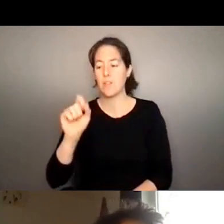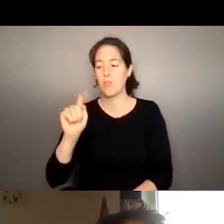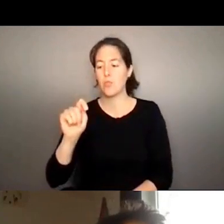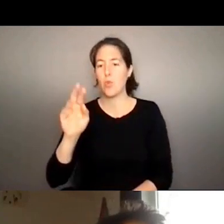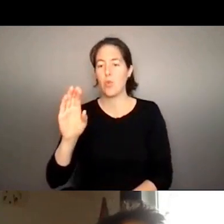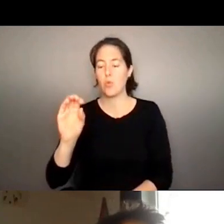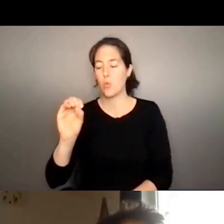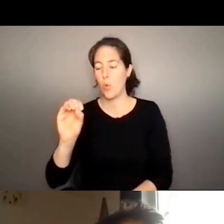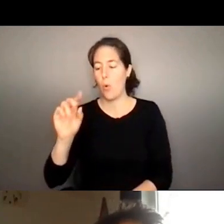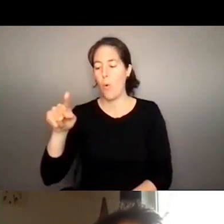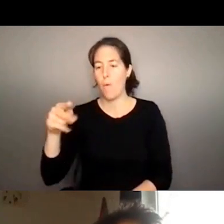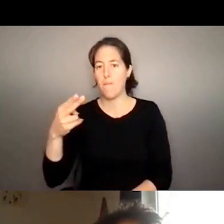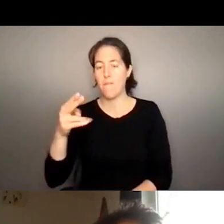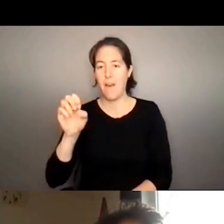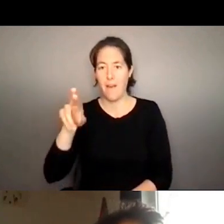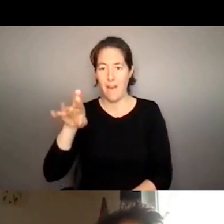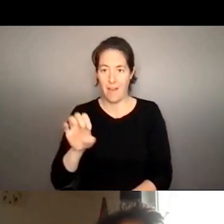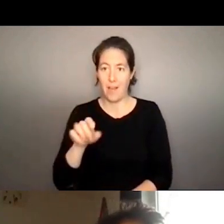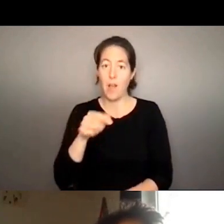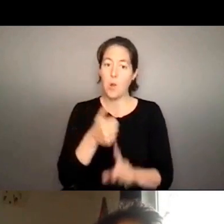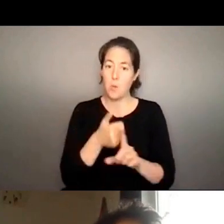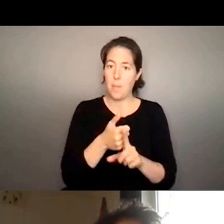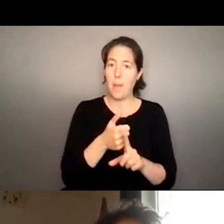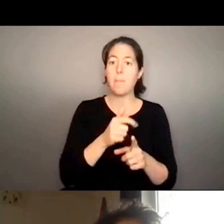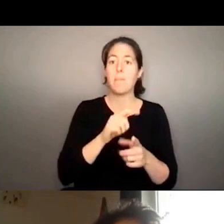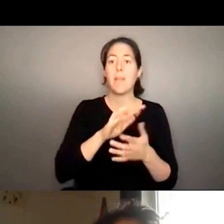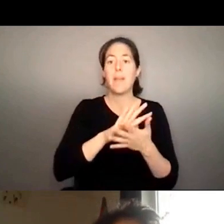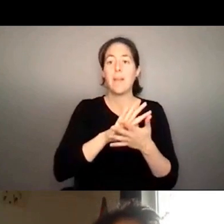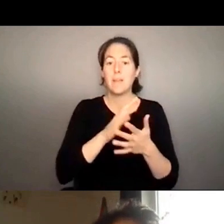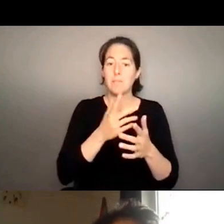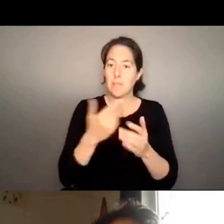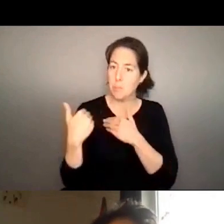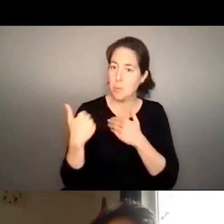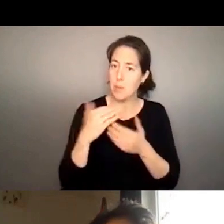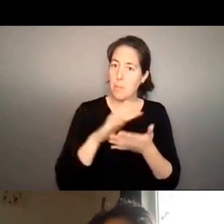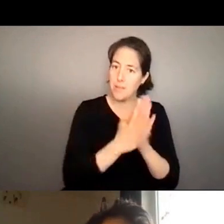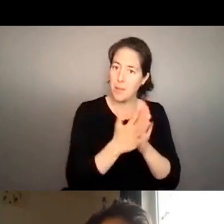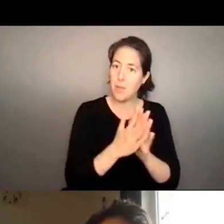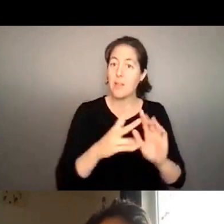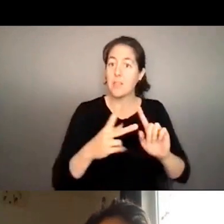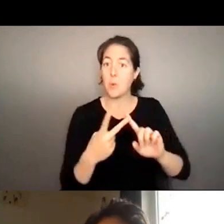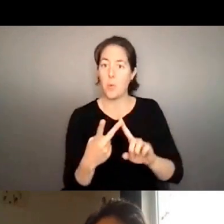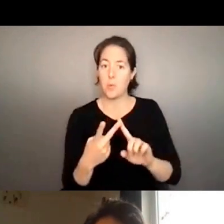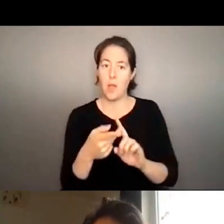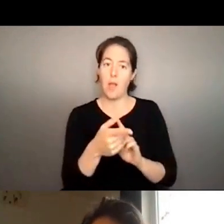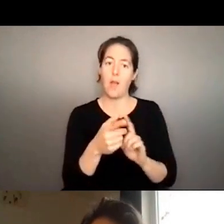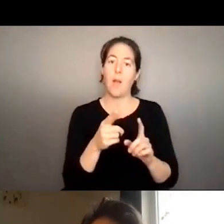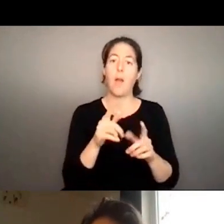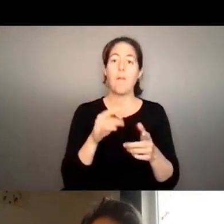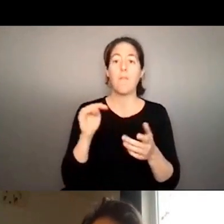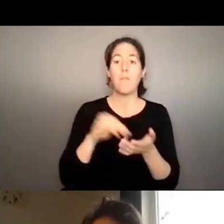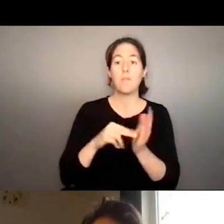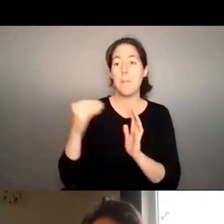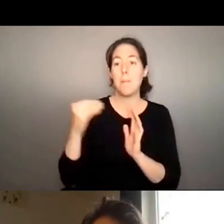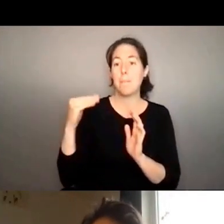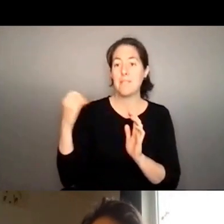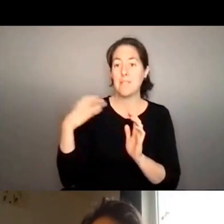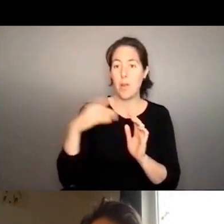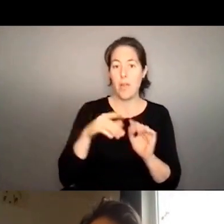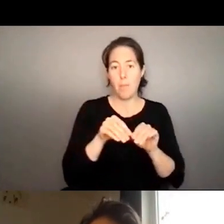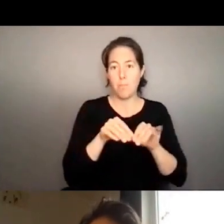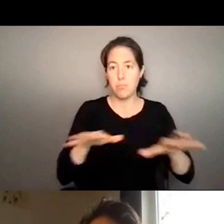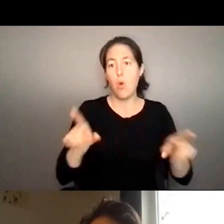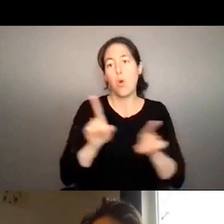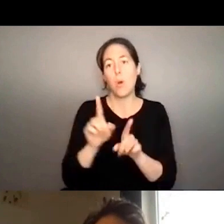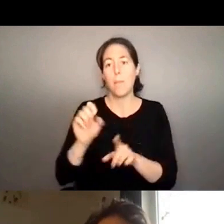des images, c'est un décomposeur secondaire. Et on se rappelle que les décomposeurs secondaires, ils déploient leur mycélium comme des saprophytes, hein, ils mangent de